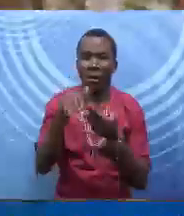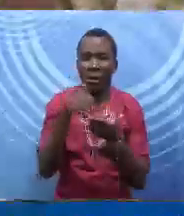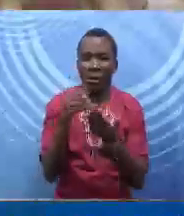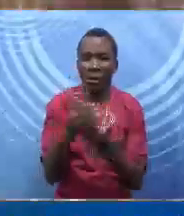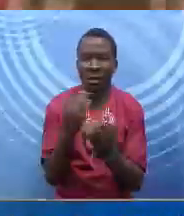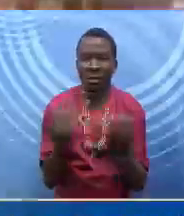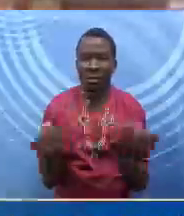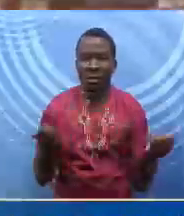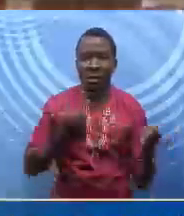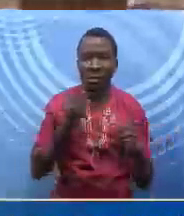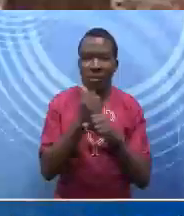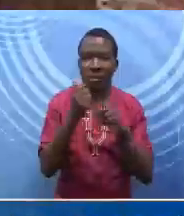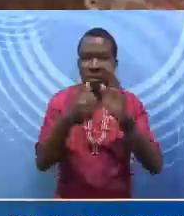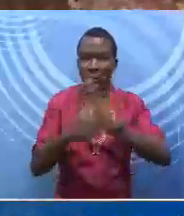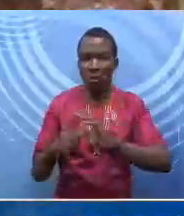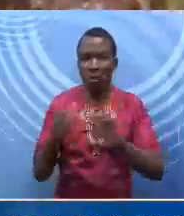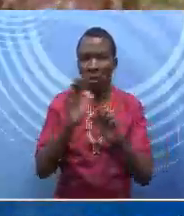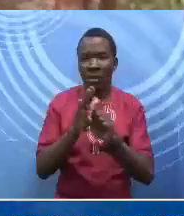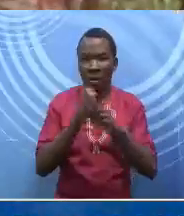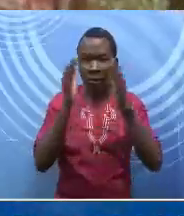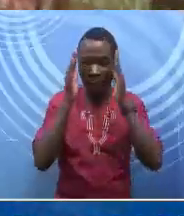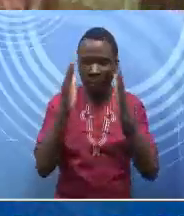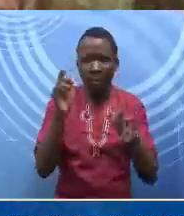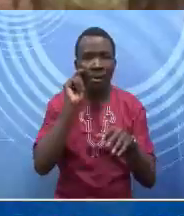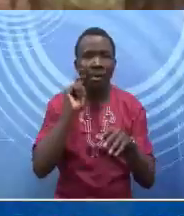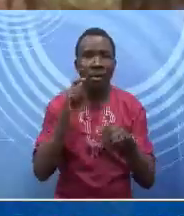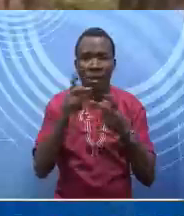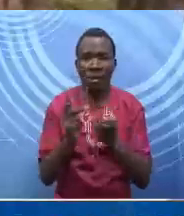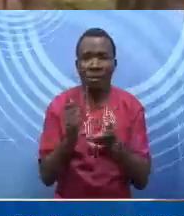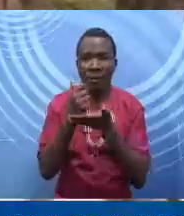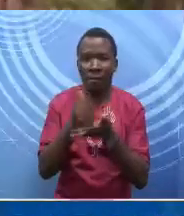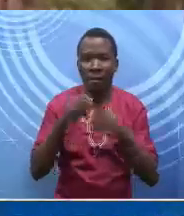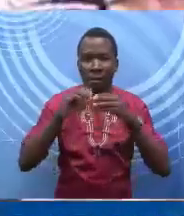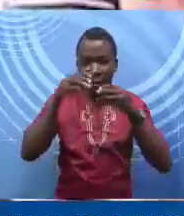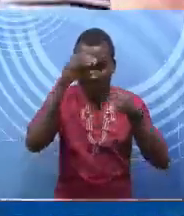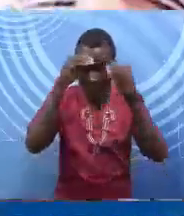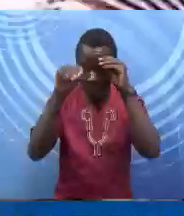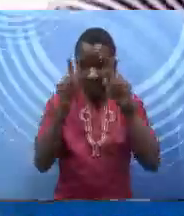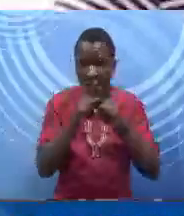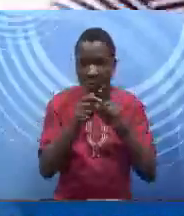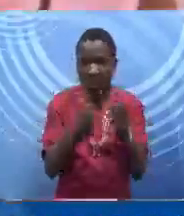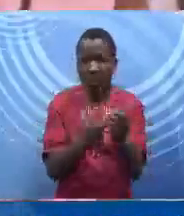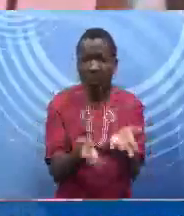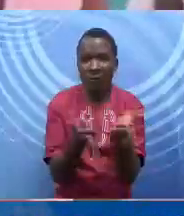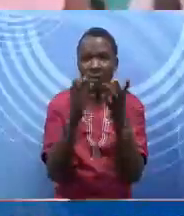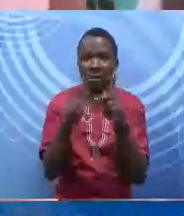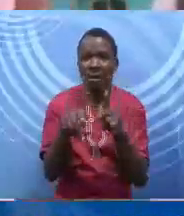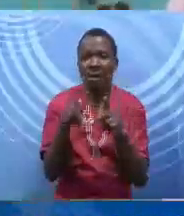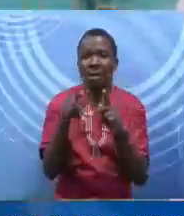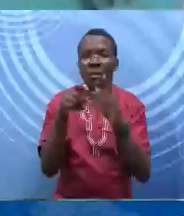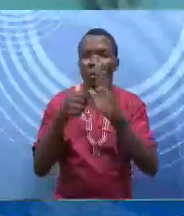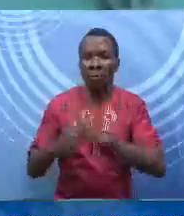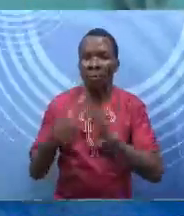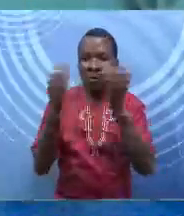b'abakobwa bakorewe ihohoterwa cyane cyane rishingiye ku gitsina, aho bafashwa mu myigire no gukurikirana babahohoteye mu nkiko.